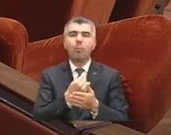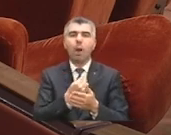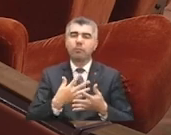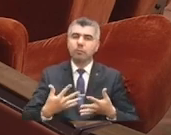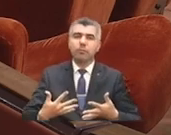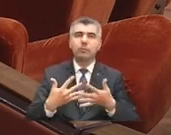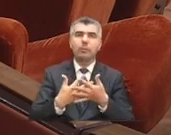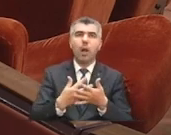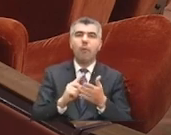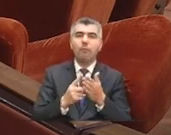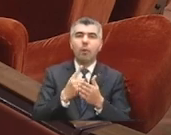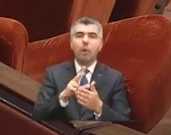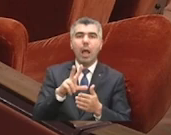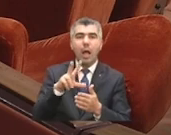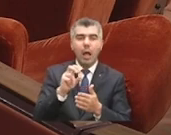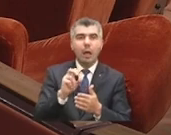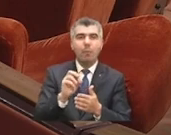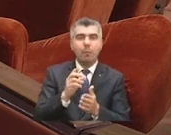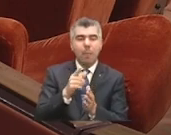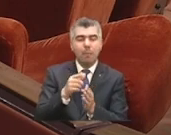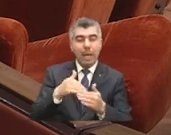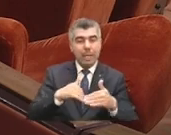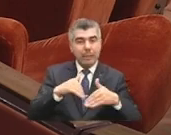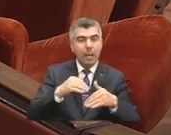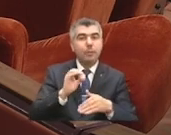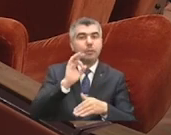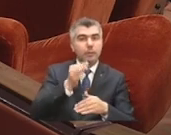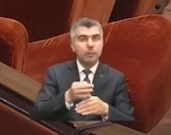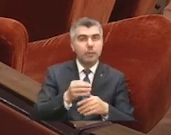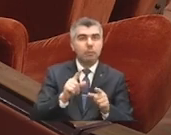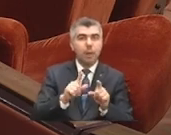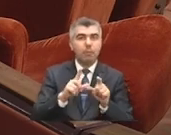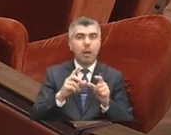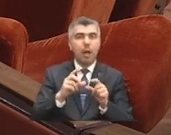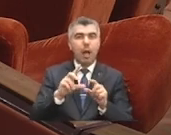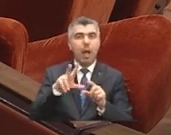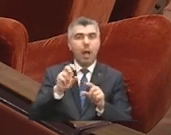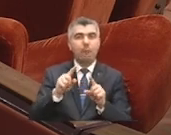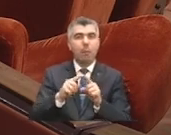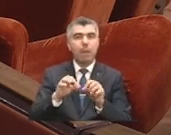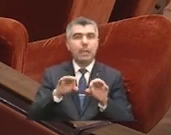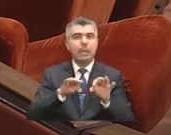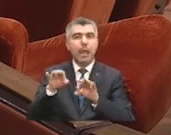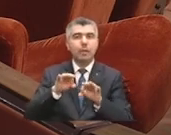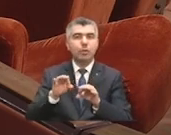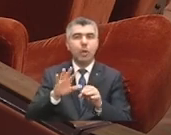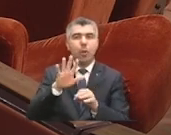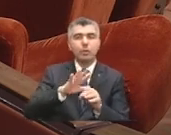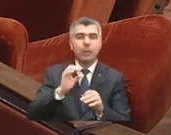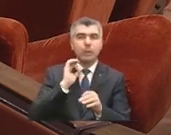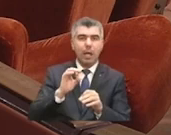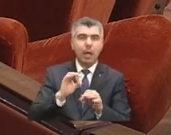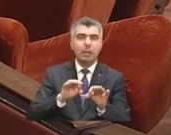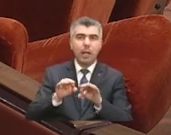اولى باش نعرفوا واش حنا غاديين في الطريق الصحيح الا جينا غنبينوا واحد استراتيجيه ونقولوا باش نجيو نتصوروا ونقولوا للناس راه حنا عندنا